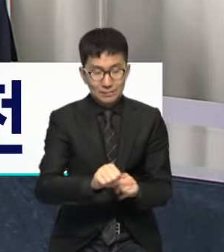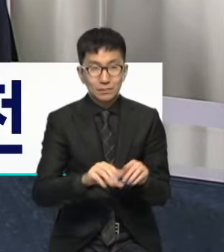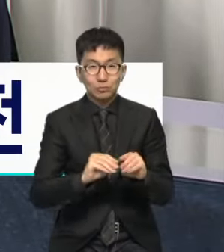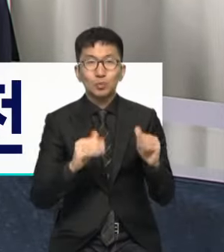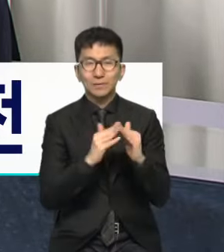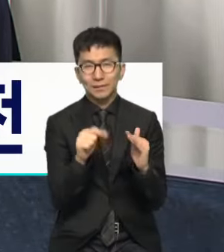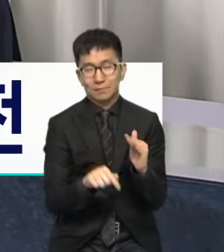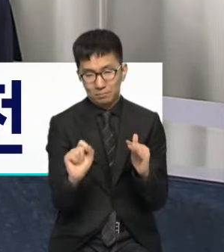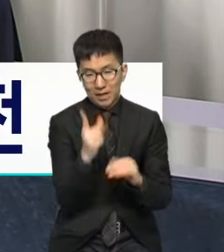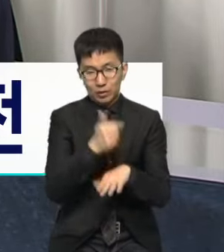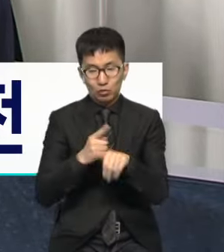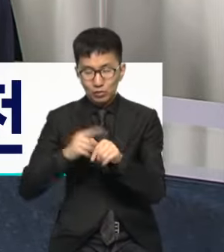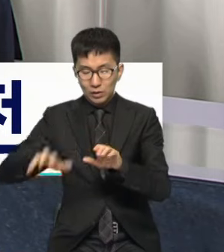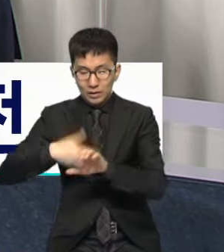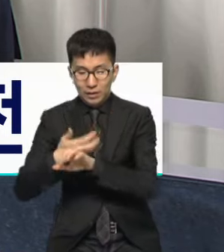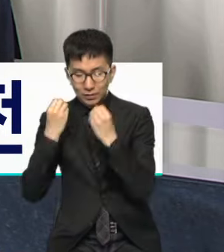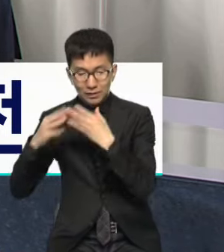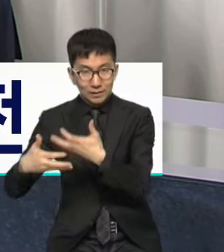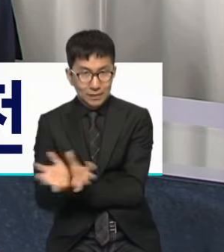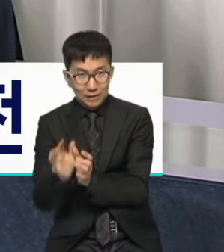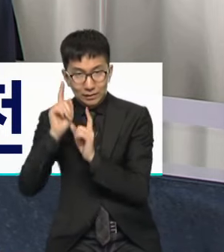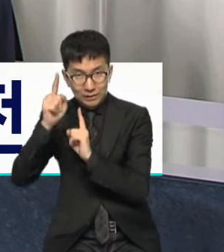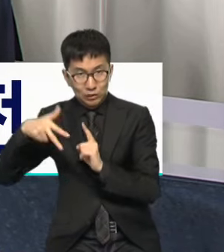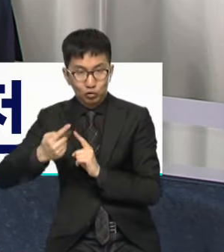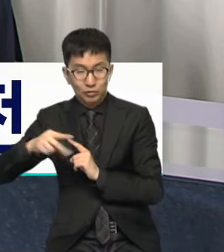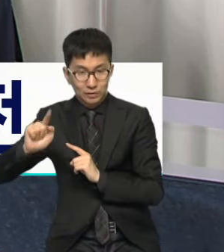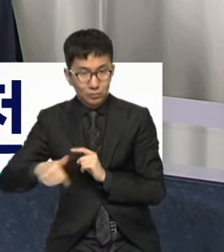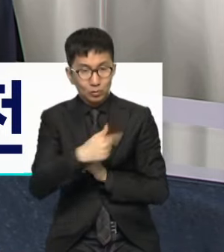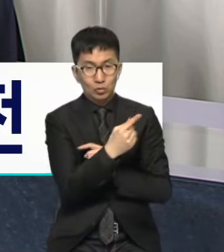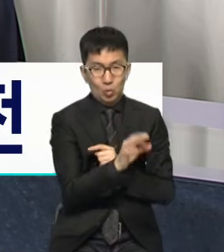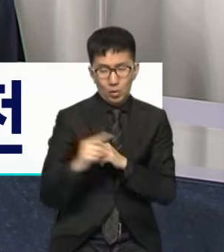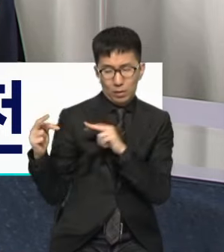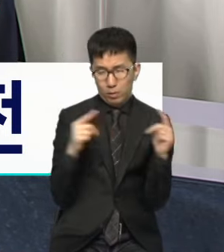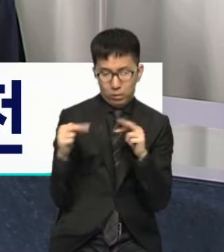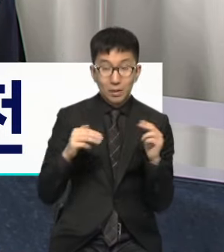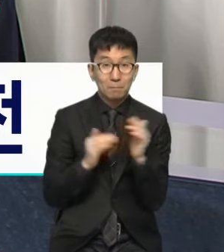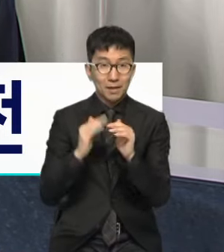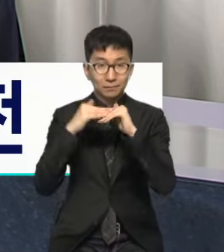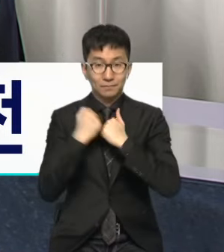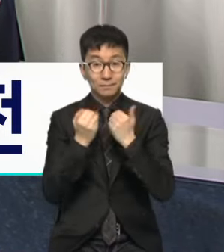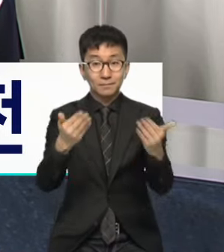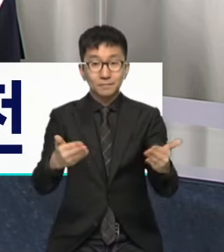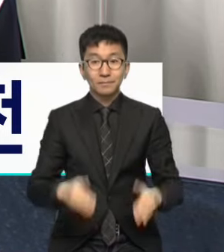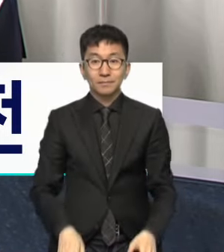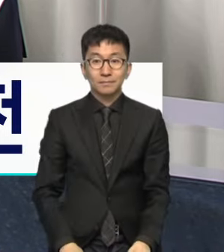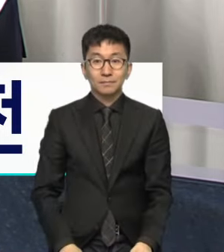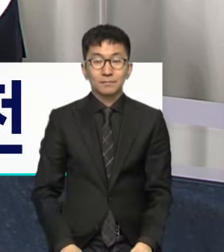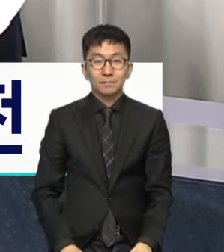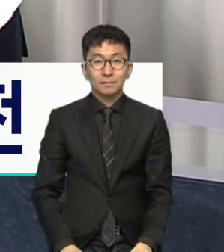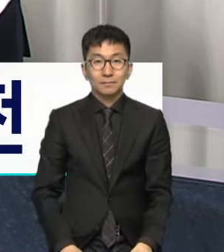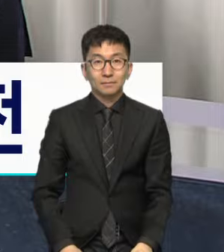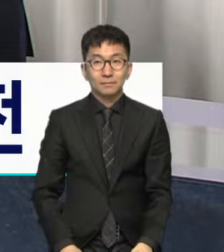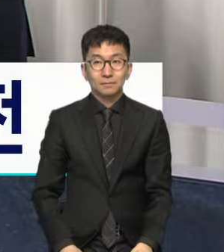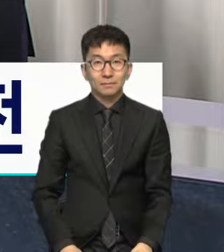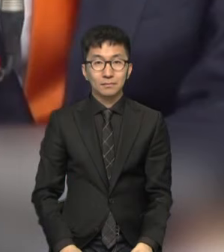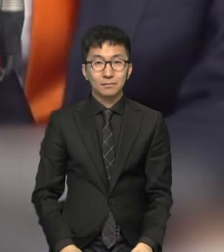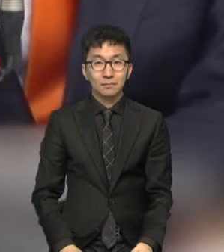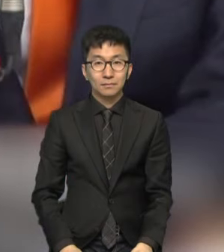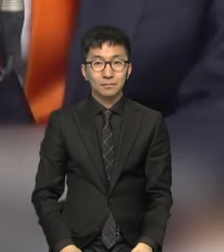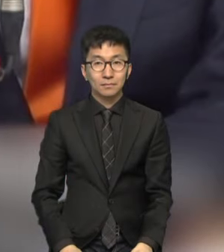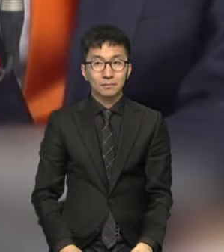문제를 놓고 개혁신당 이준석 후보와 공 후보 사이에 설전이 이어졌습니다. 박찬범 기자가 취재했습니다.